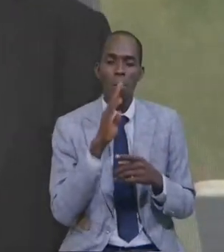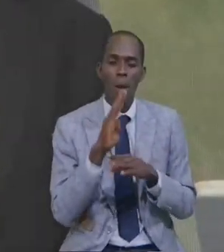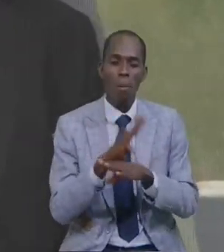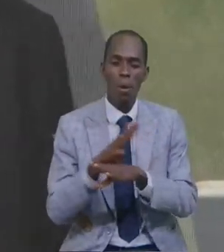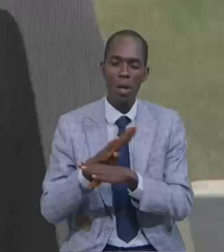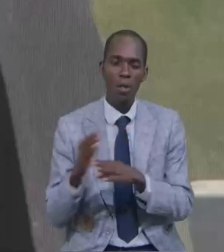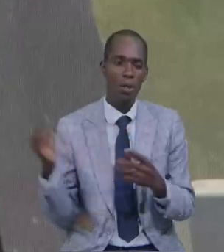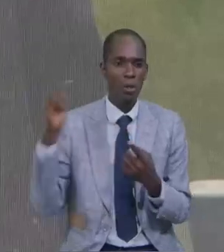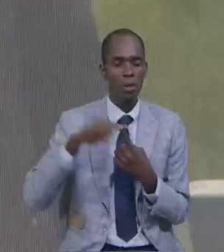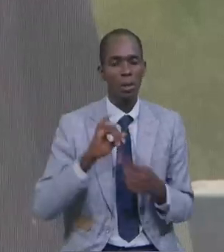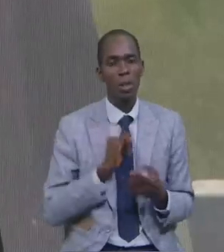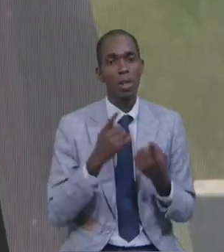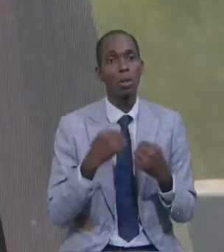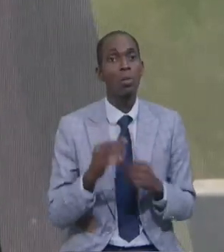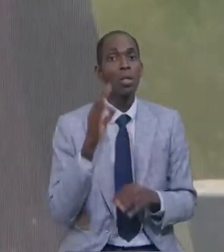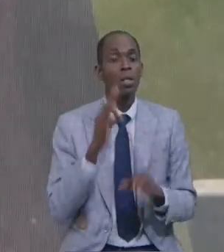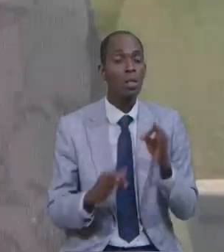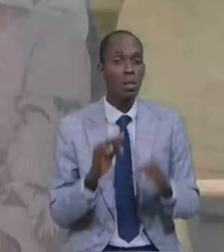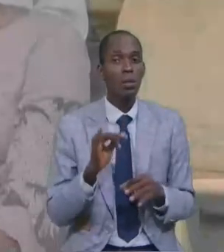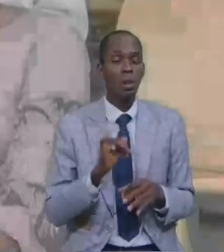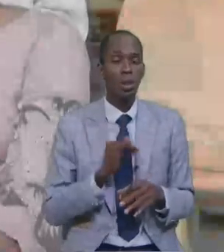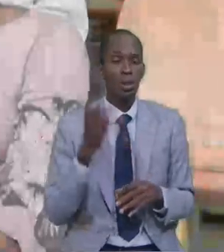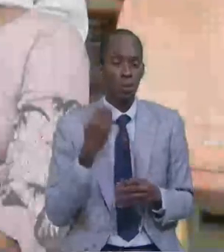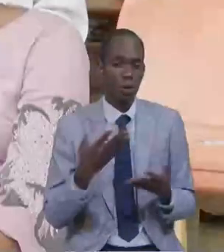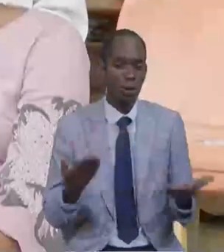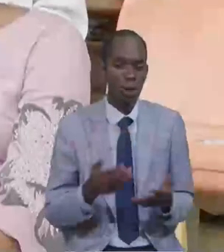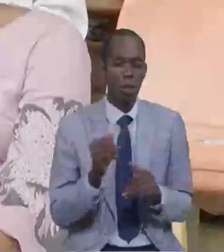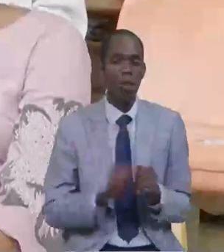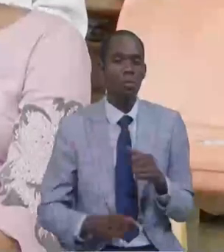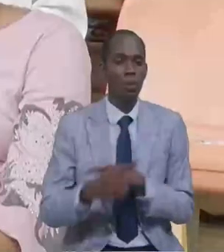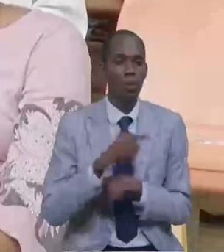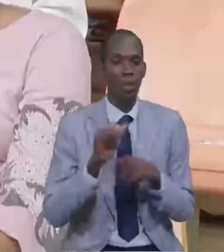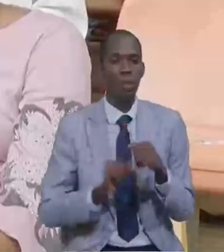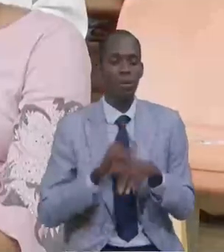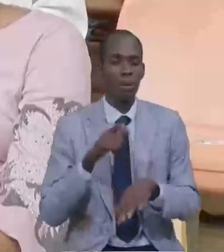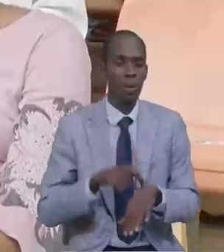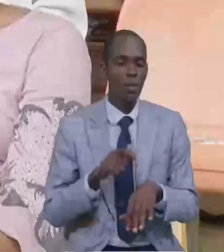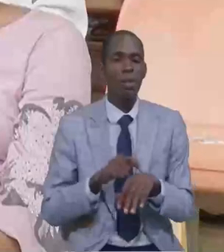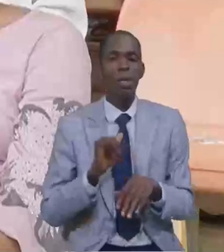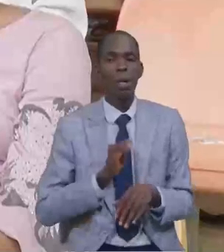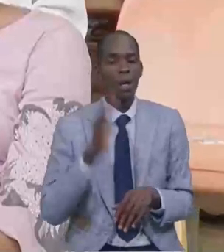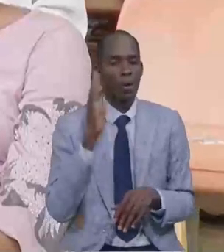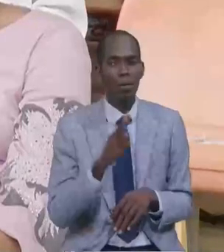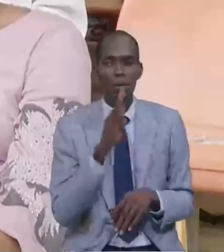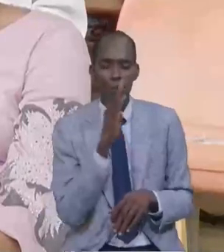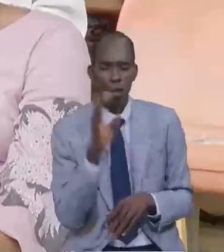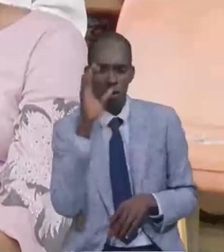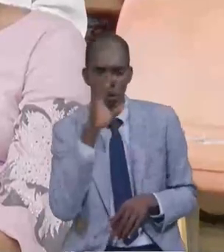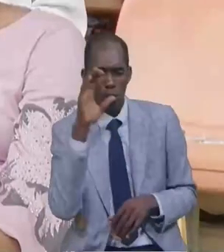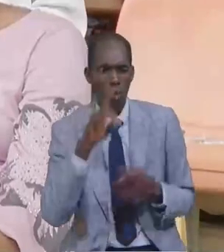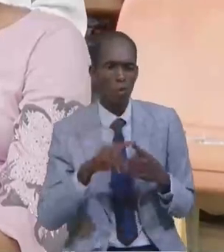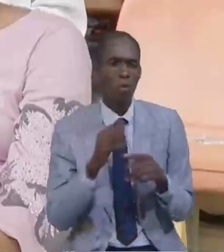opportunité, je vais chercher à sauver ce qui était perdu. Et toi, tu es là-bas,